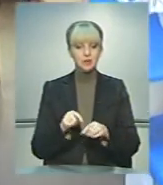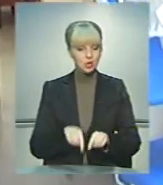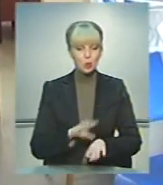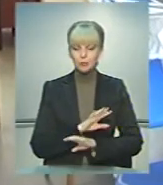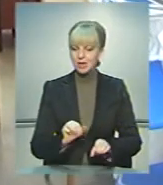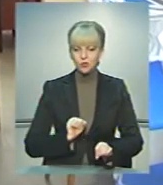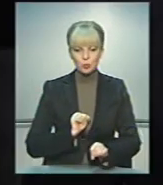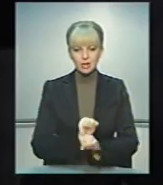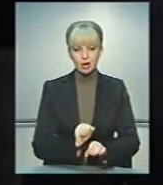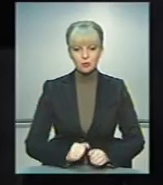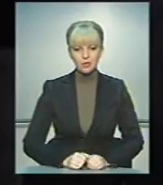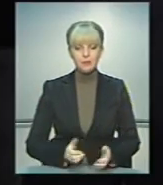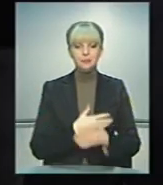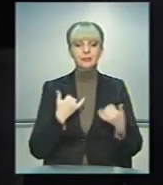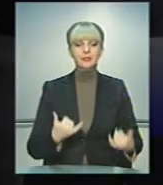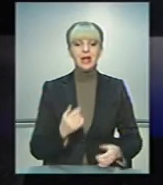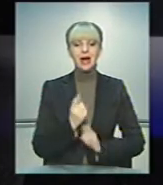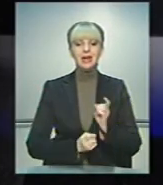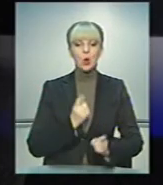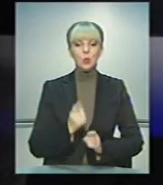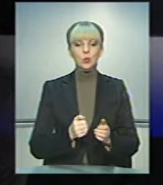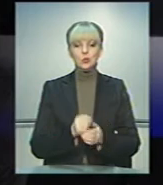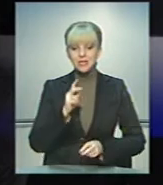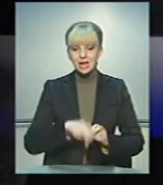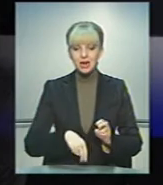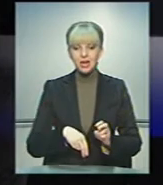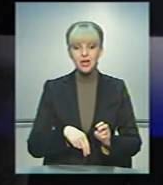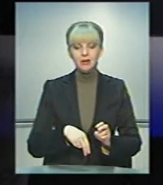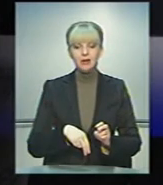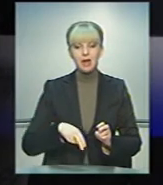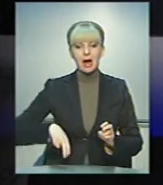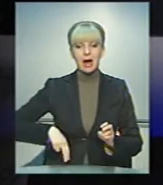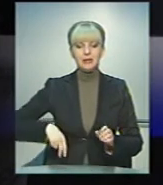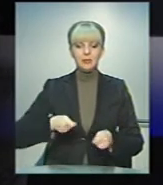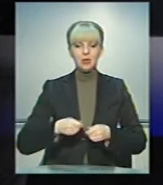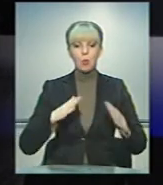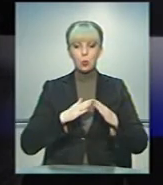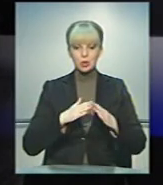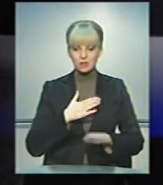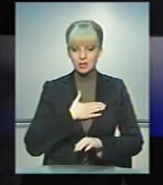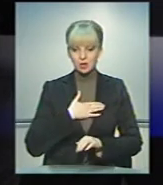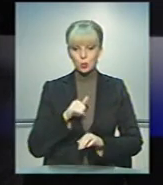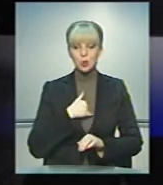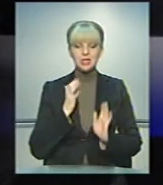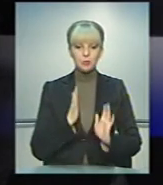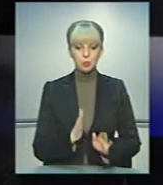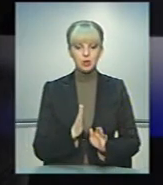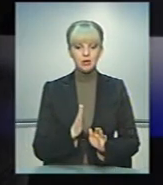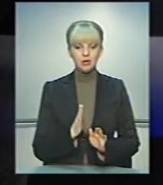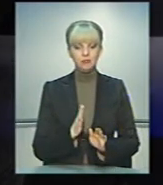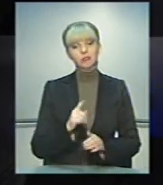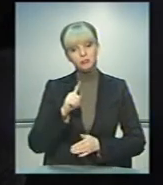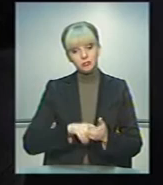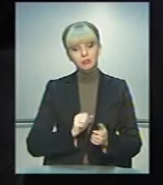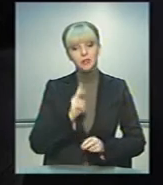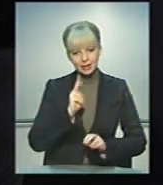не зупиняються. Ми зараз реконструкцію закінчуємо один будівлі у нашої. У нас буде, надіюся,